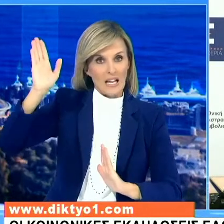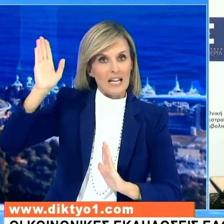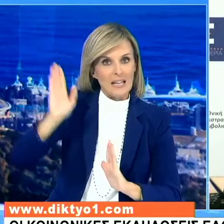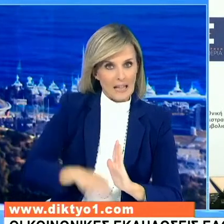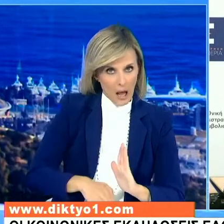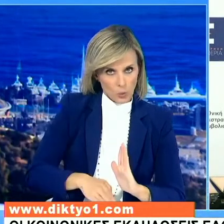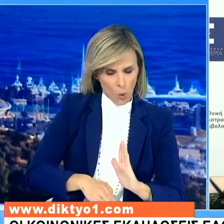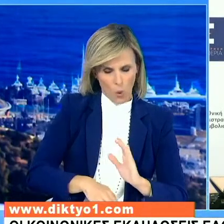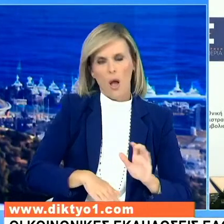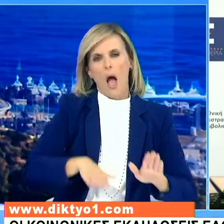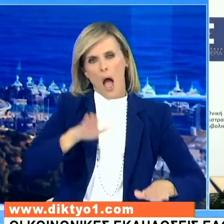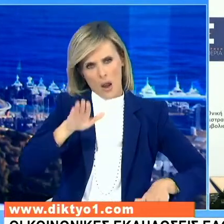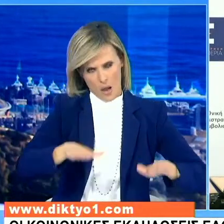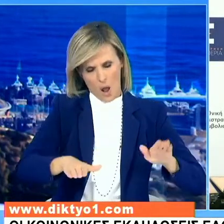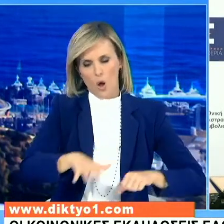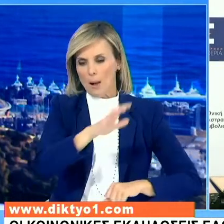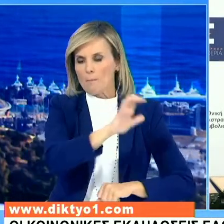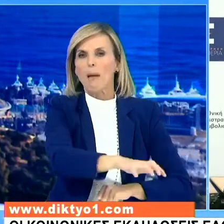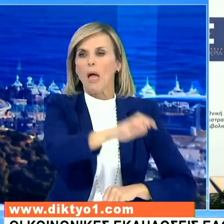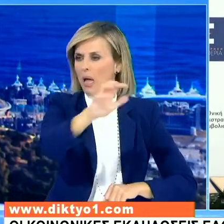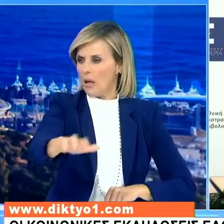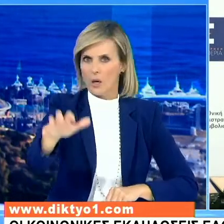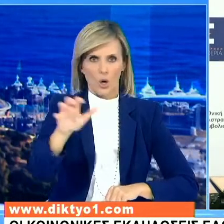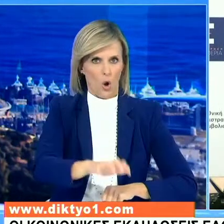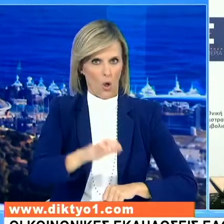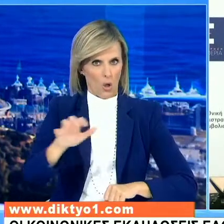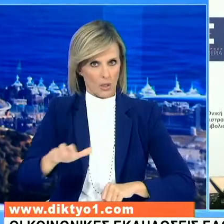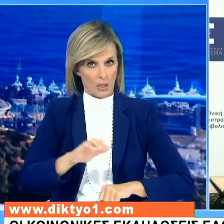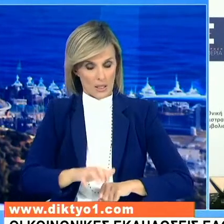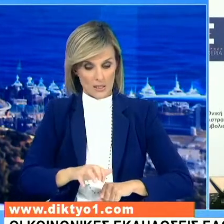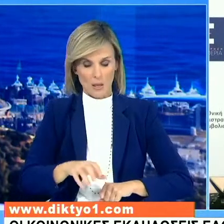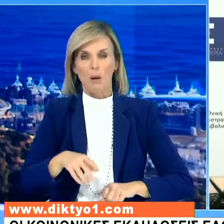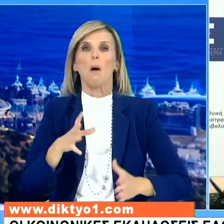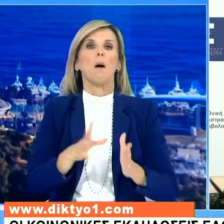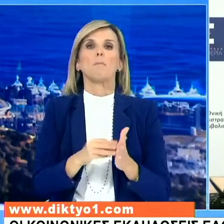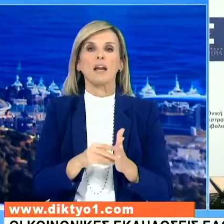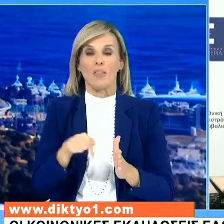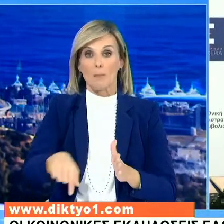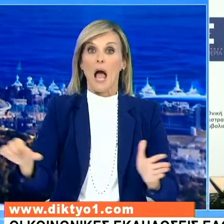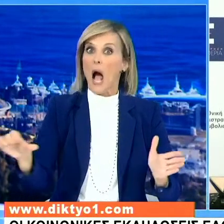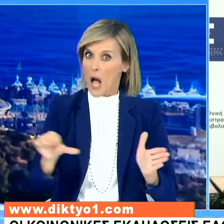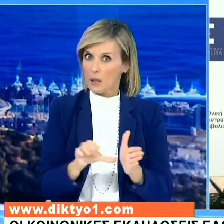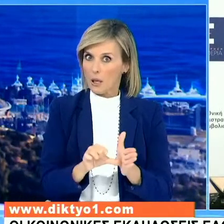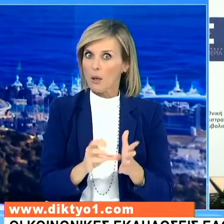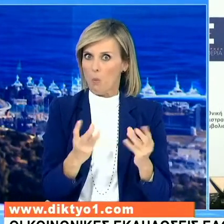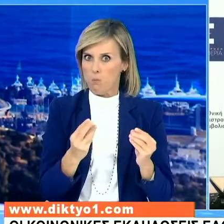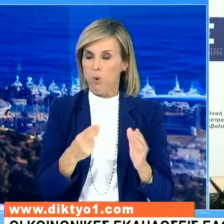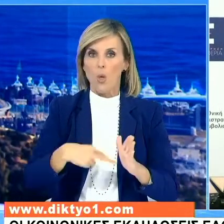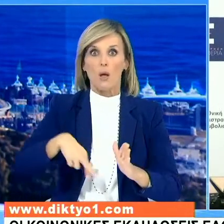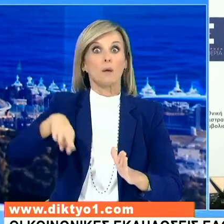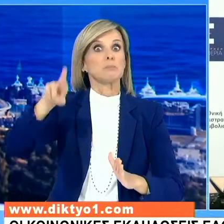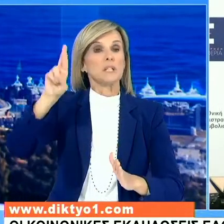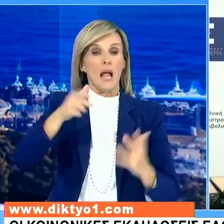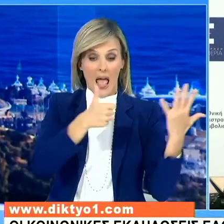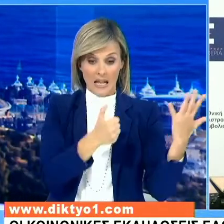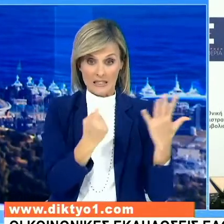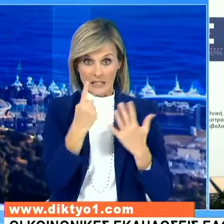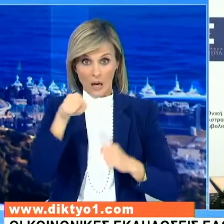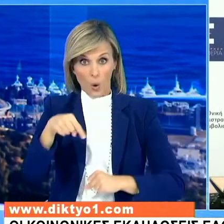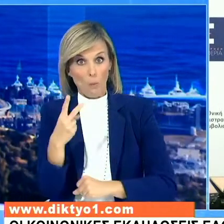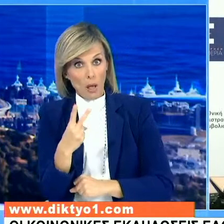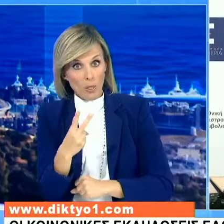αναπεριφερειακή ενότητα, βλέπουμε ότι σε περιοχές με υψηλή εμβολιαστική κάλυψη, όπως είναι η Αττική, όπου ξέρουμε ότι